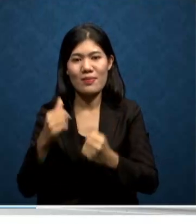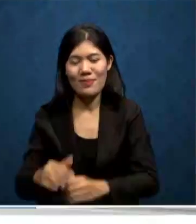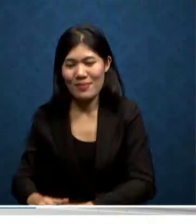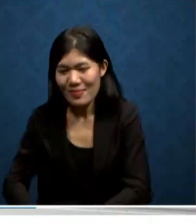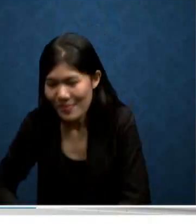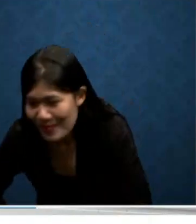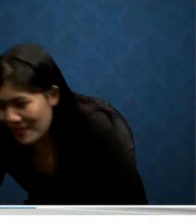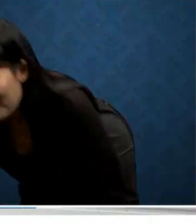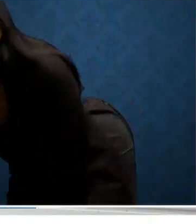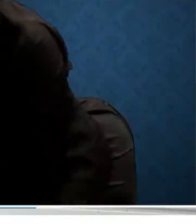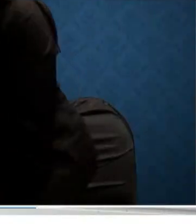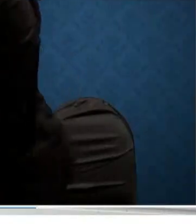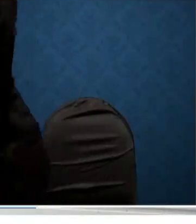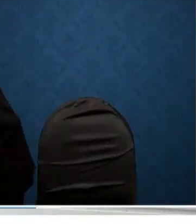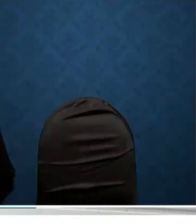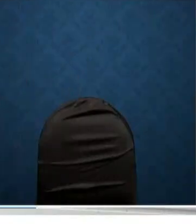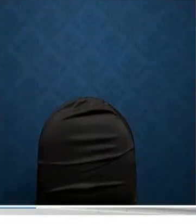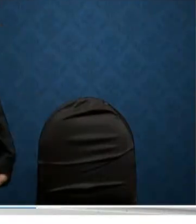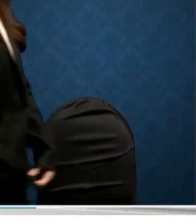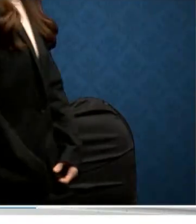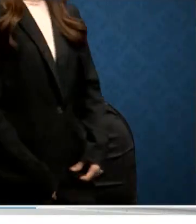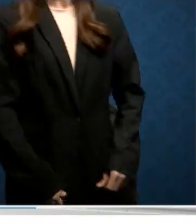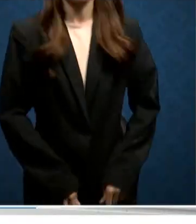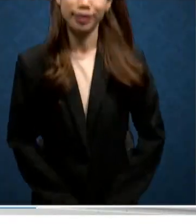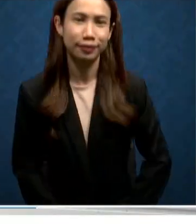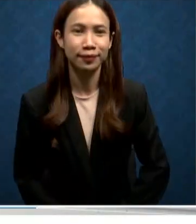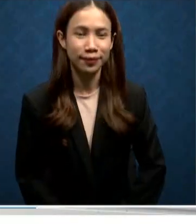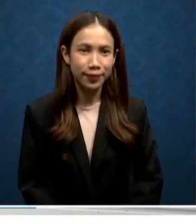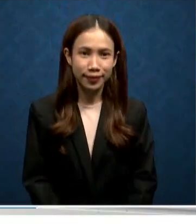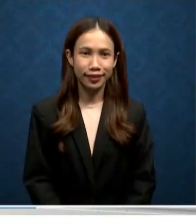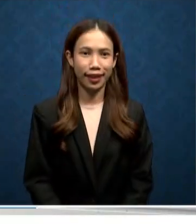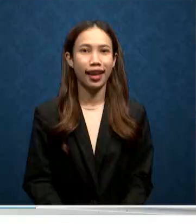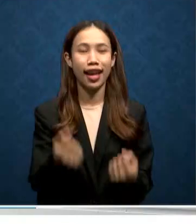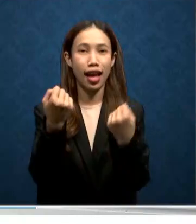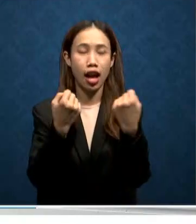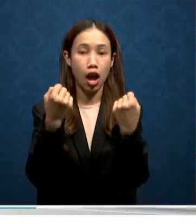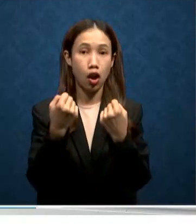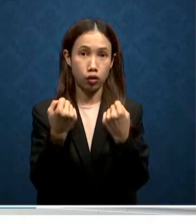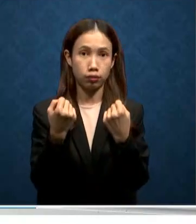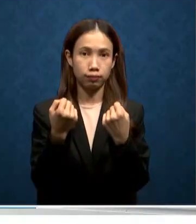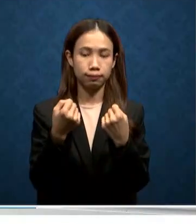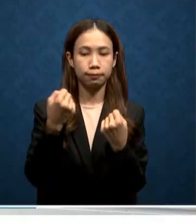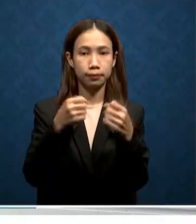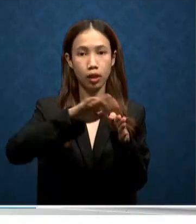อ่าขออนุญาตกราบเรียนว่ารถรย 3หรือรถปิกอัพเนี่ยป้ายประมูล